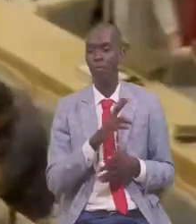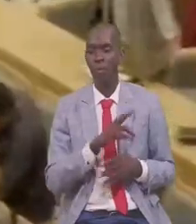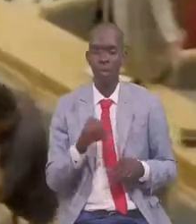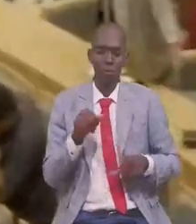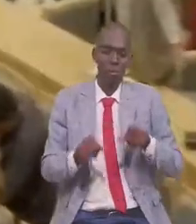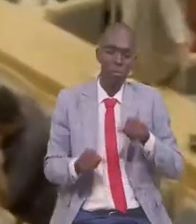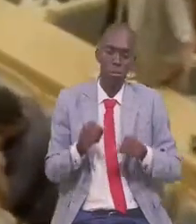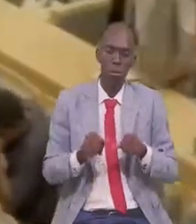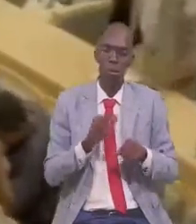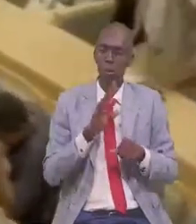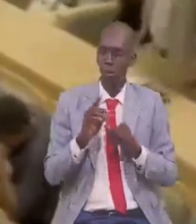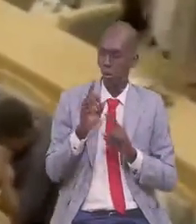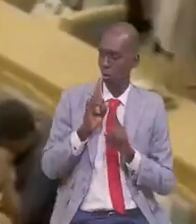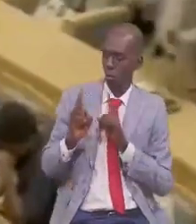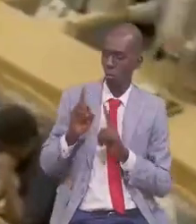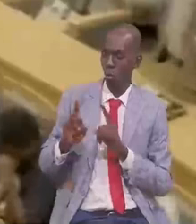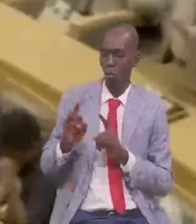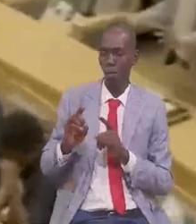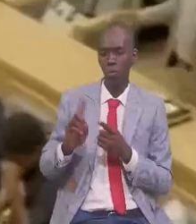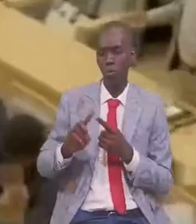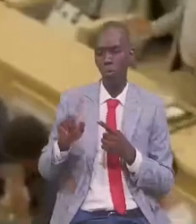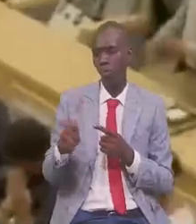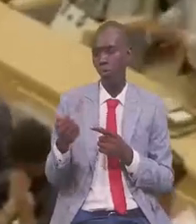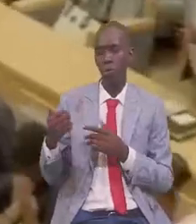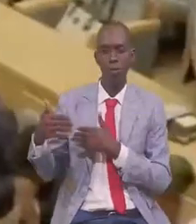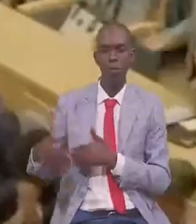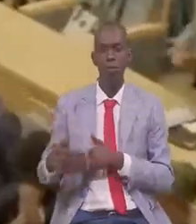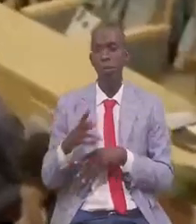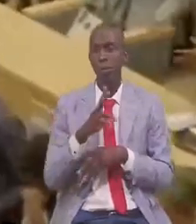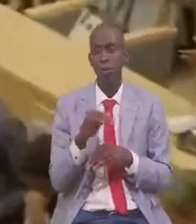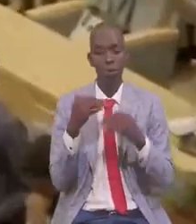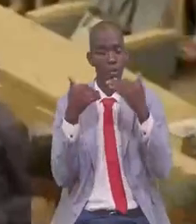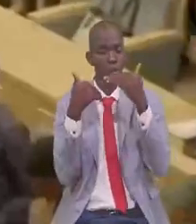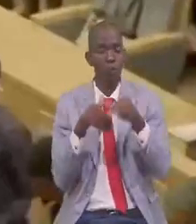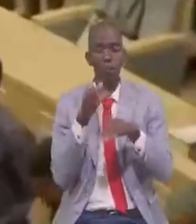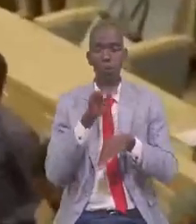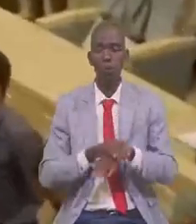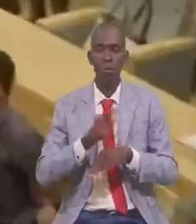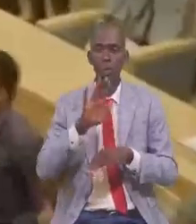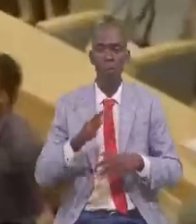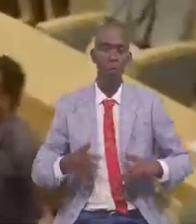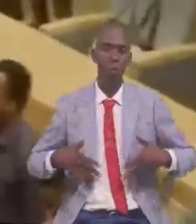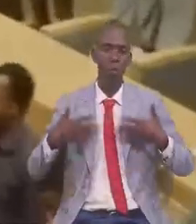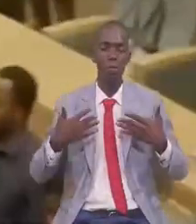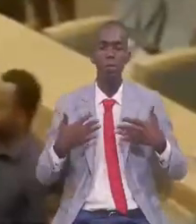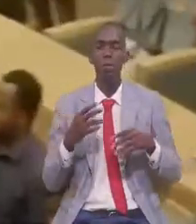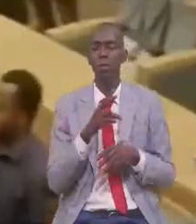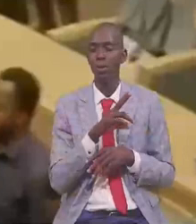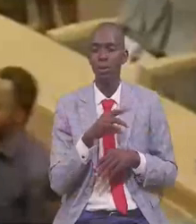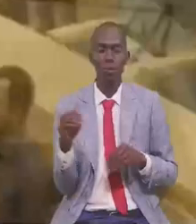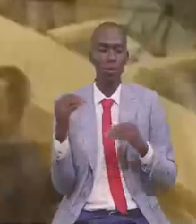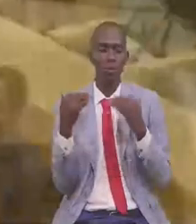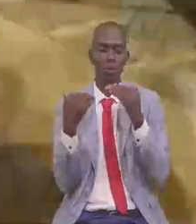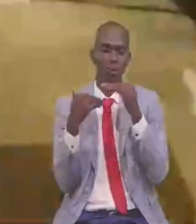Il n'y a pas de bavardage, pas de limitation dans ta vie, pas de